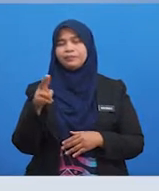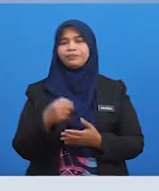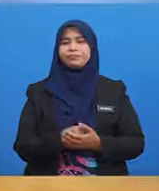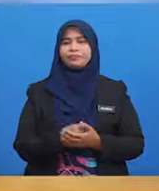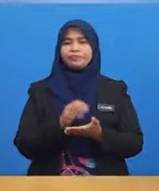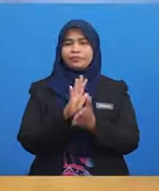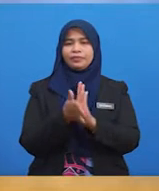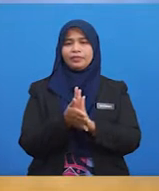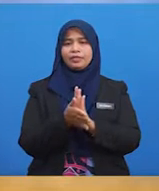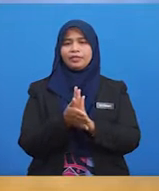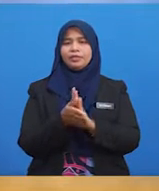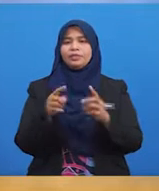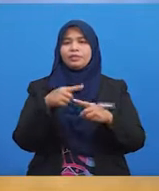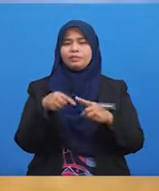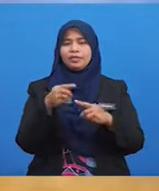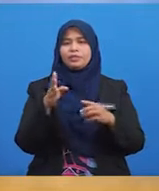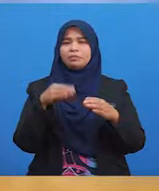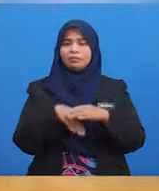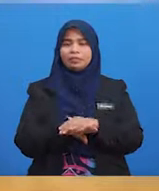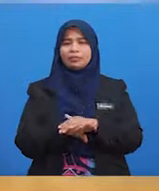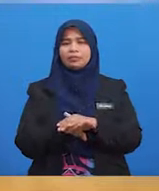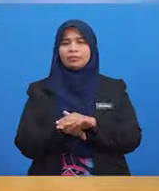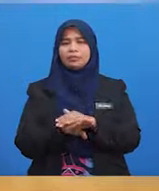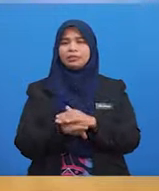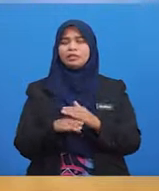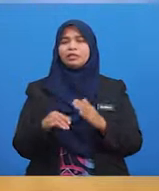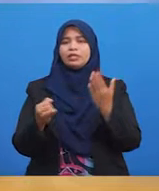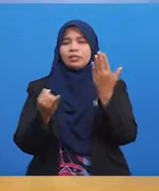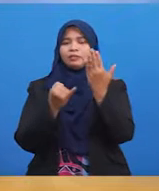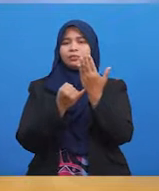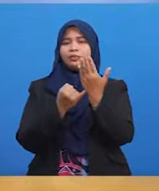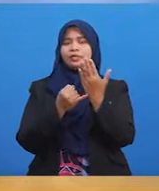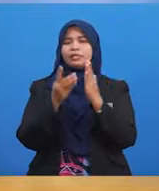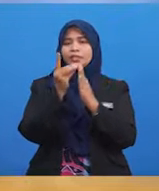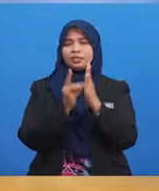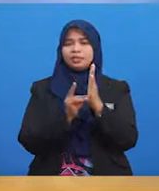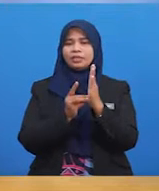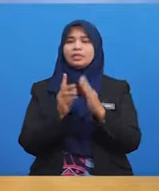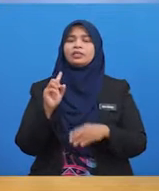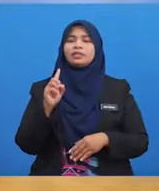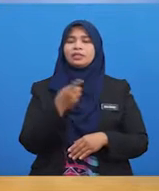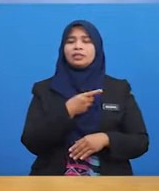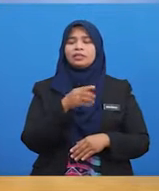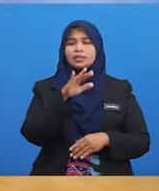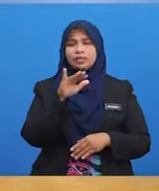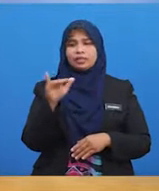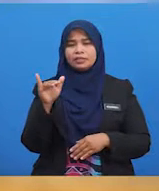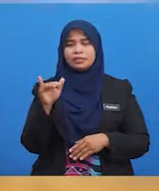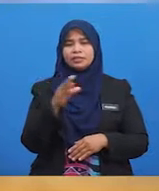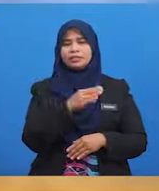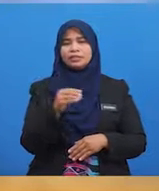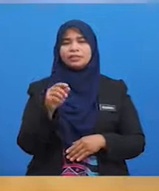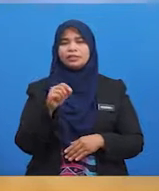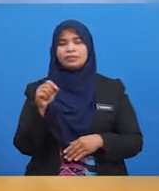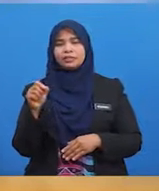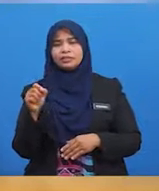Jadi, bila dimasukkan imbuhan di, kita eja dan tulis